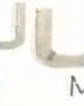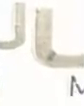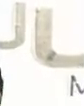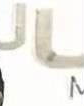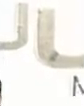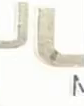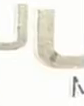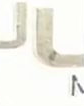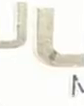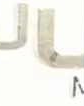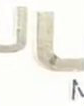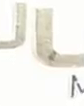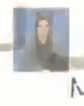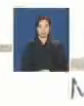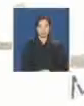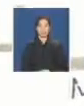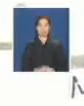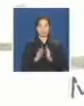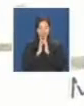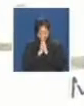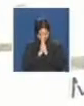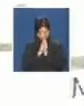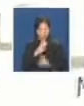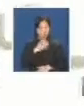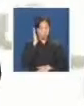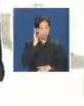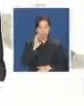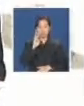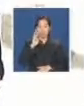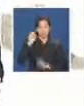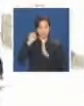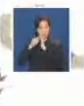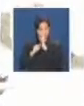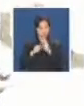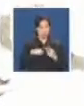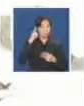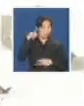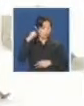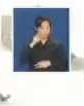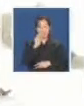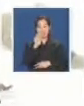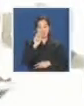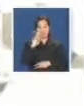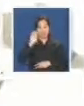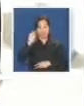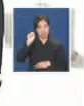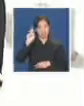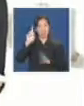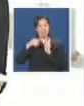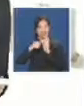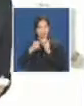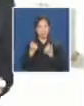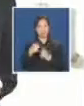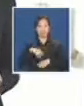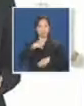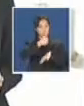ก็สวัสดีครับผมวสุแสงสิงแก้วนะครับสวัสดีค่ะดิฉันอริสรากำลังเจริญค่ะตอบเรียนท่านรัฐมนตรีท่านผู้มี